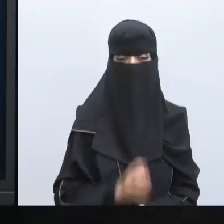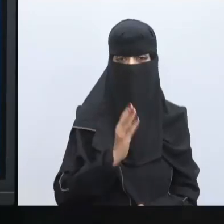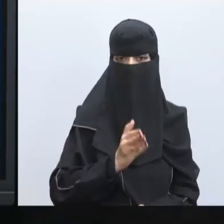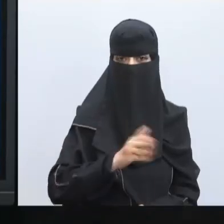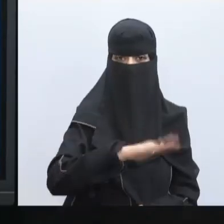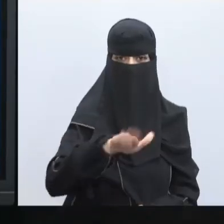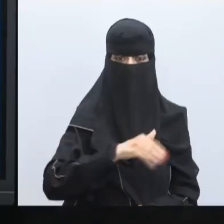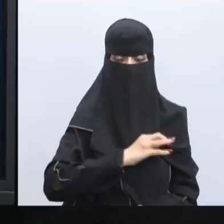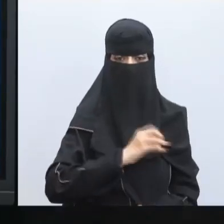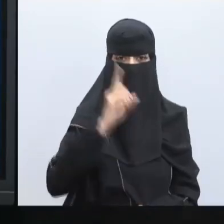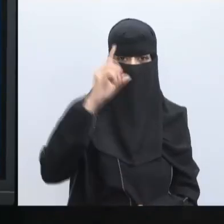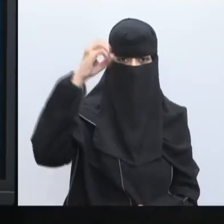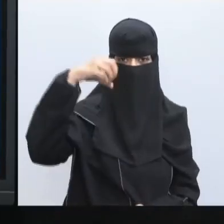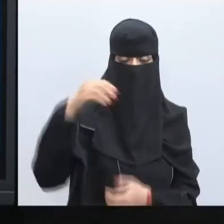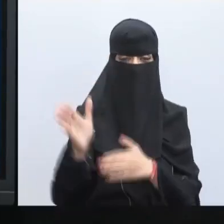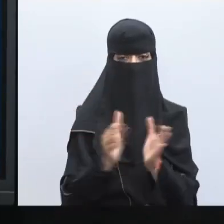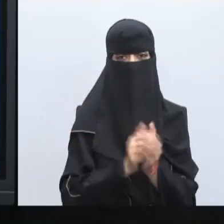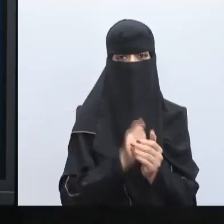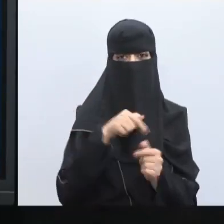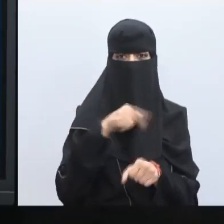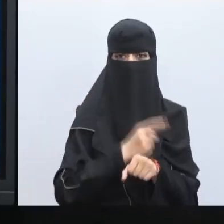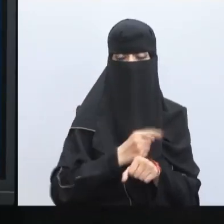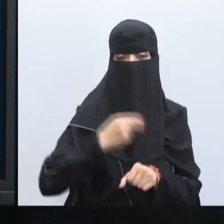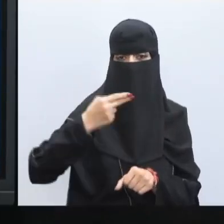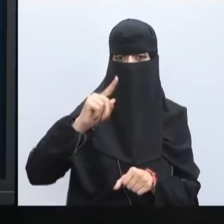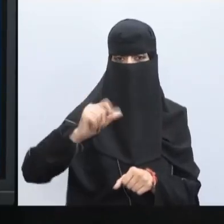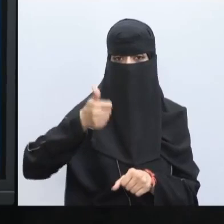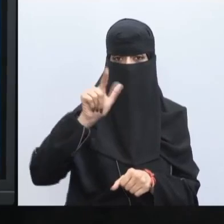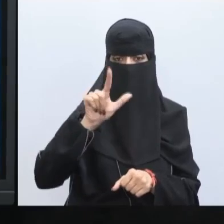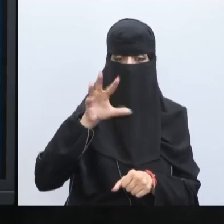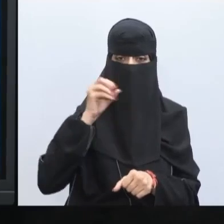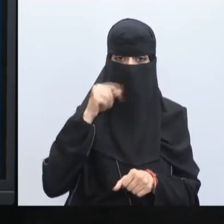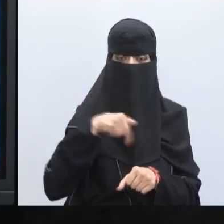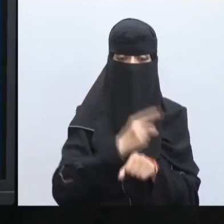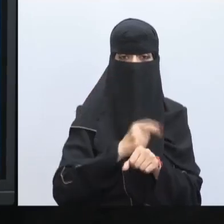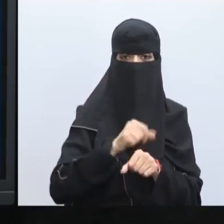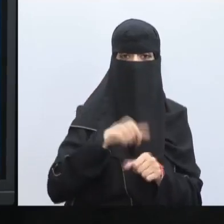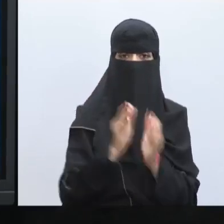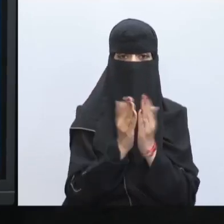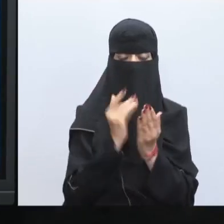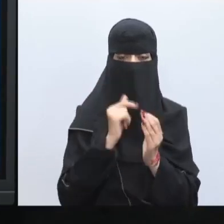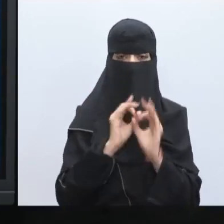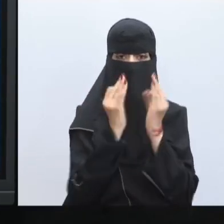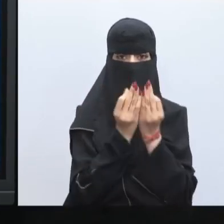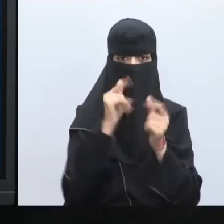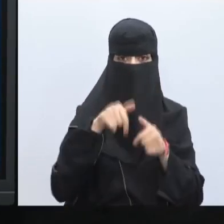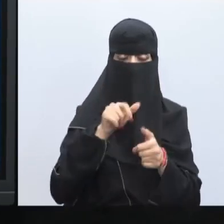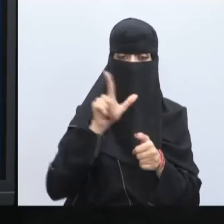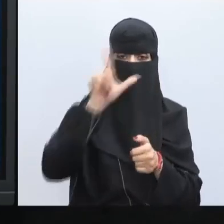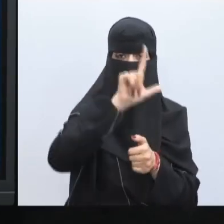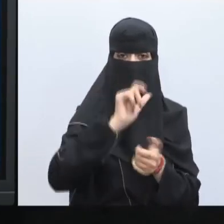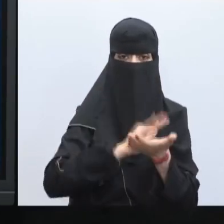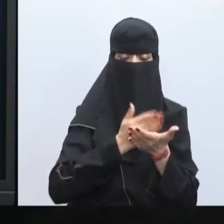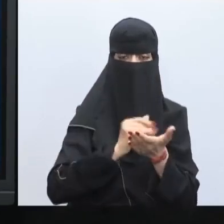السلام عليكم ورحمه الله وبركاته معكم استاذ عبد الله عنزي معلم الدراسات الاجتماعيه وعلى لغه اشاره الاستاذه نسرين